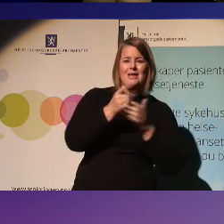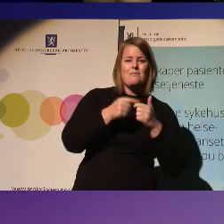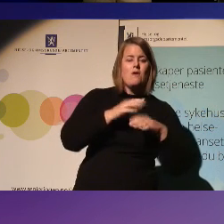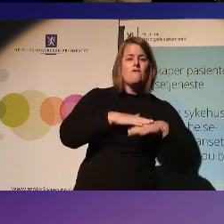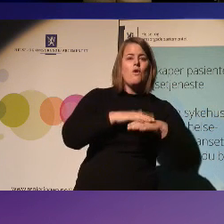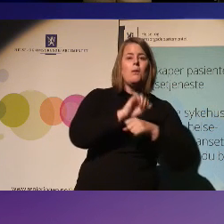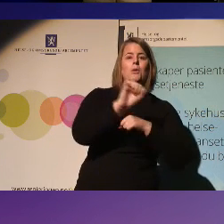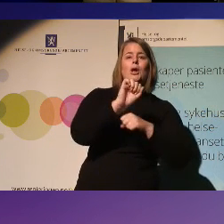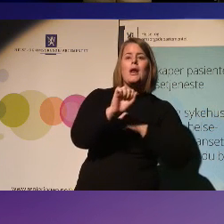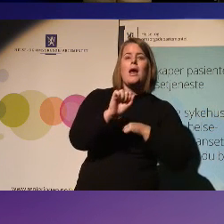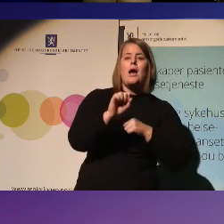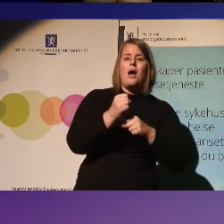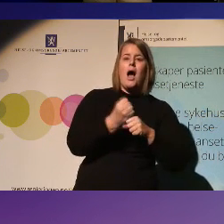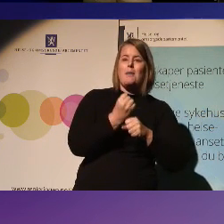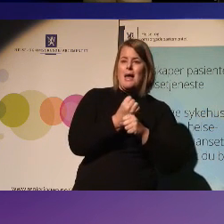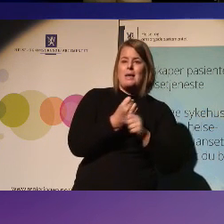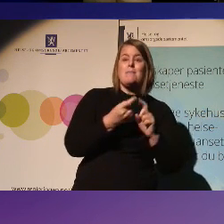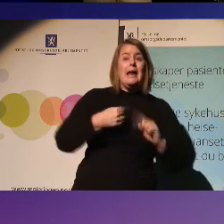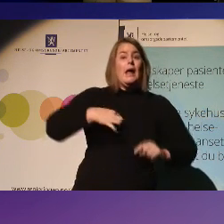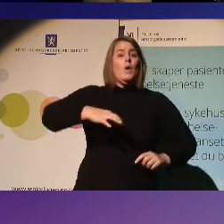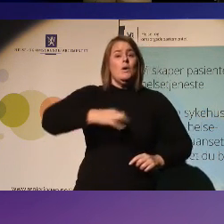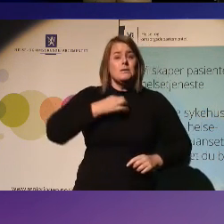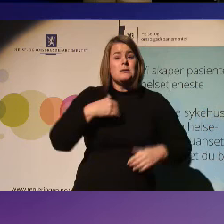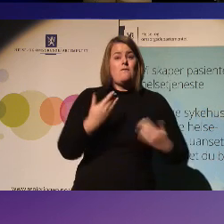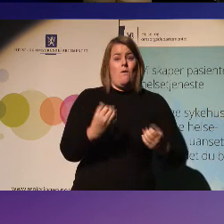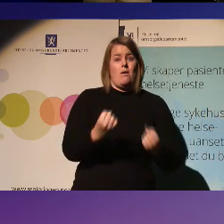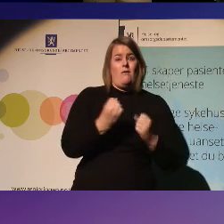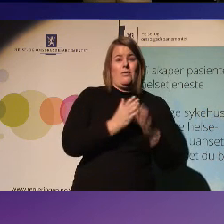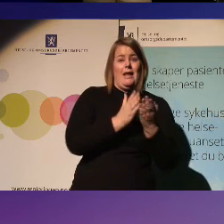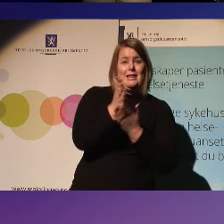meg det veldig, og jeg ønsker at vi kan være sammen om det også.